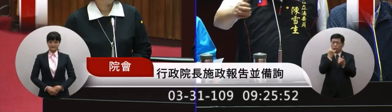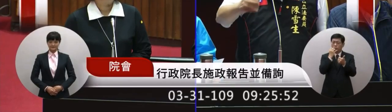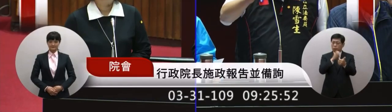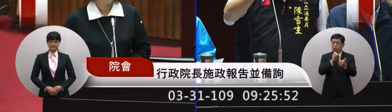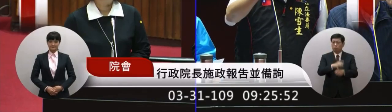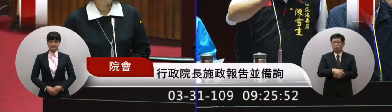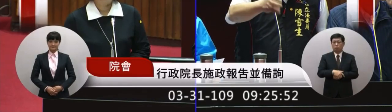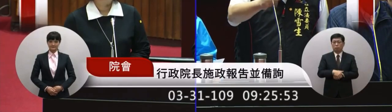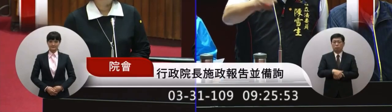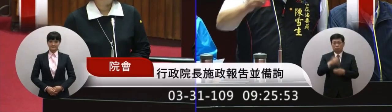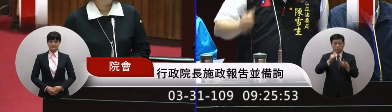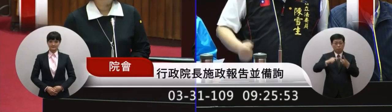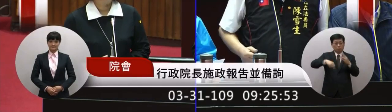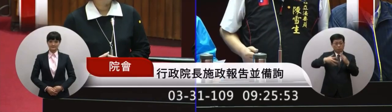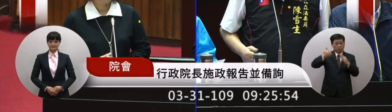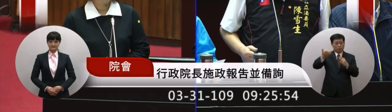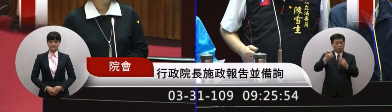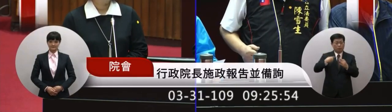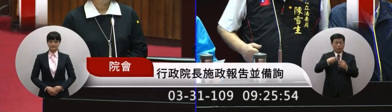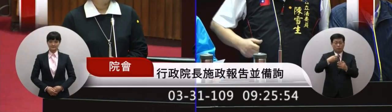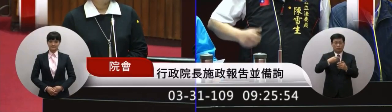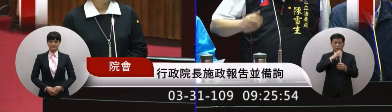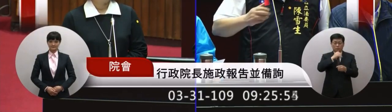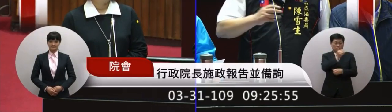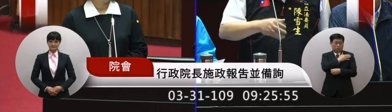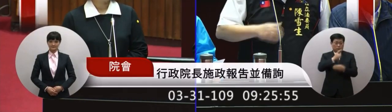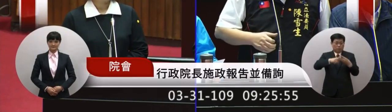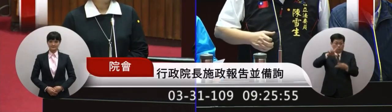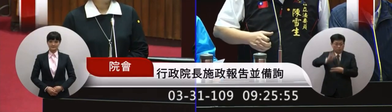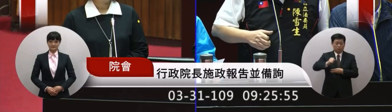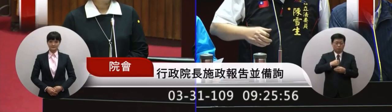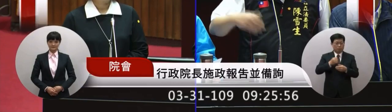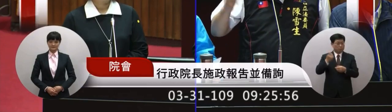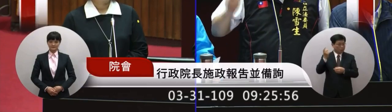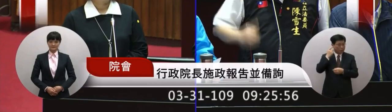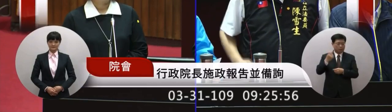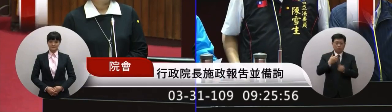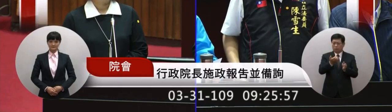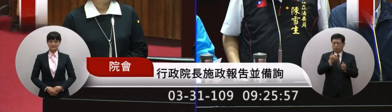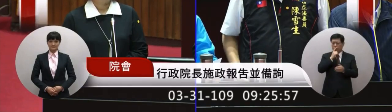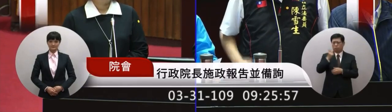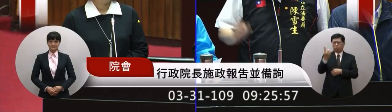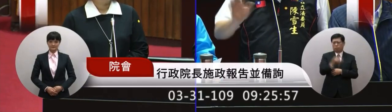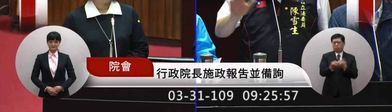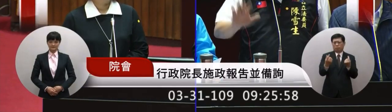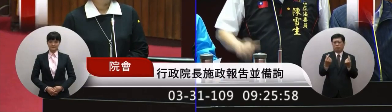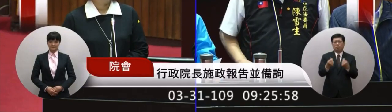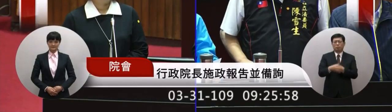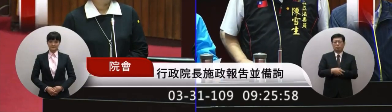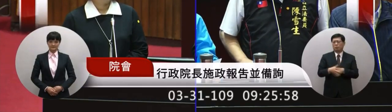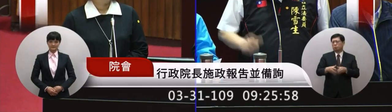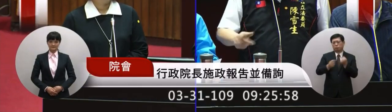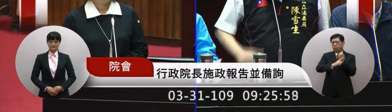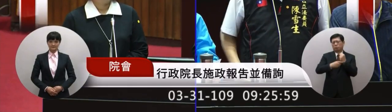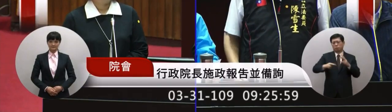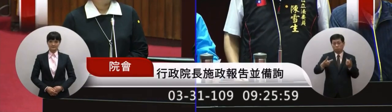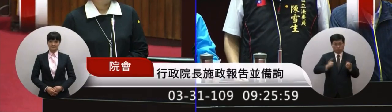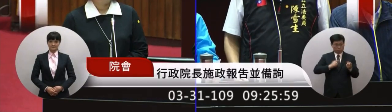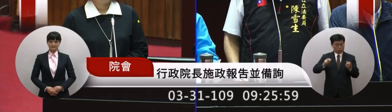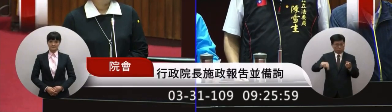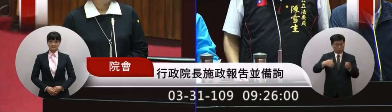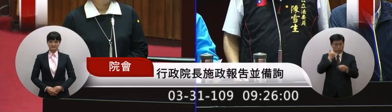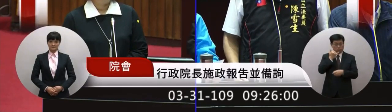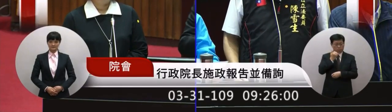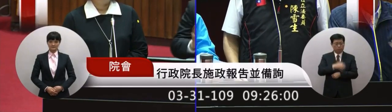长，刚才到陈主委的这个讲话啊，之前也讲过很多次，不用修法，你觉得可以